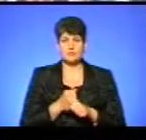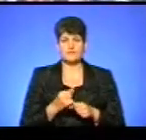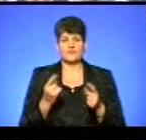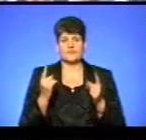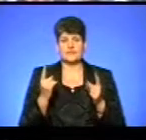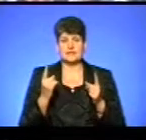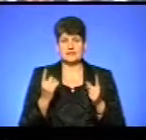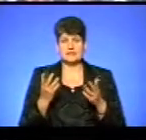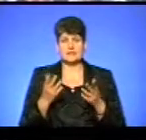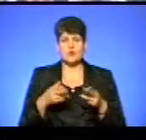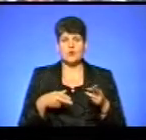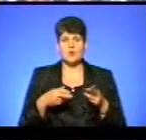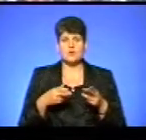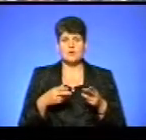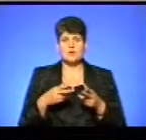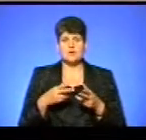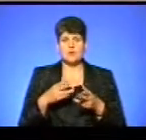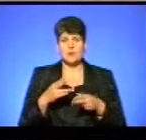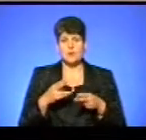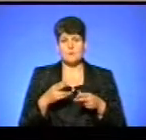великі операції мастектомії.